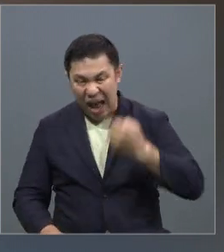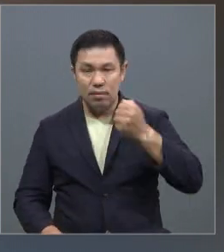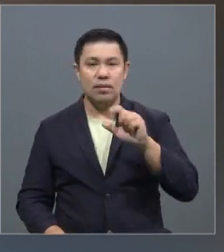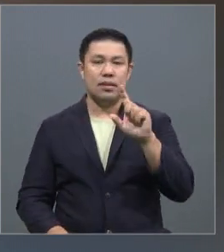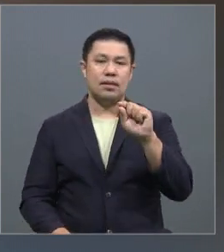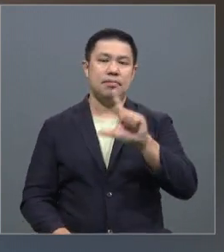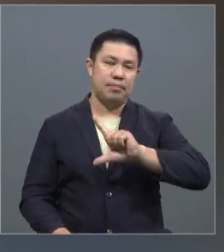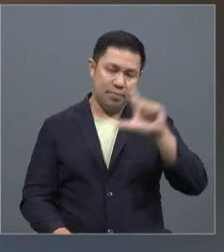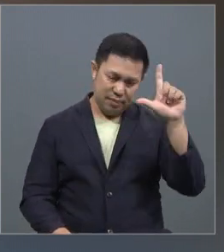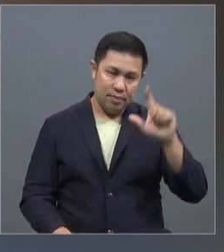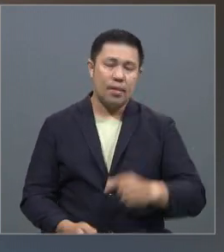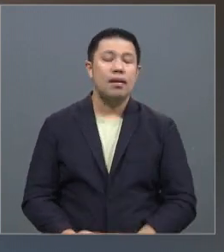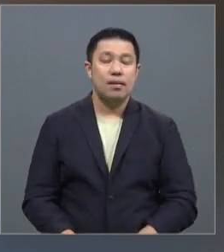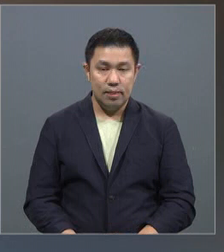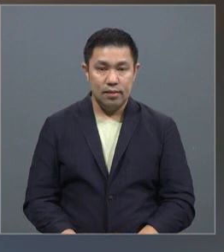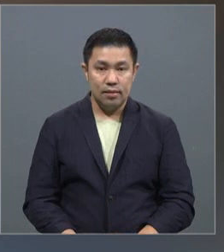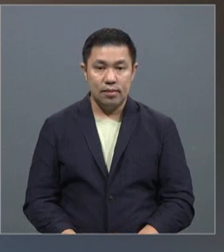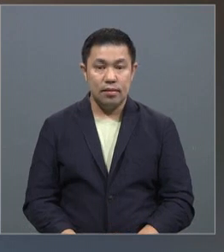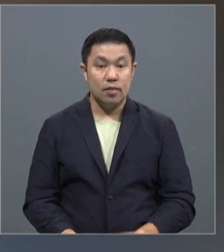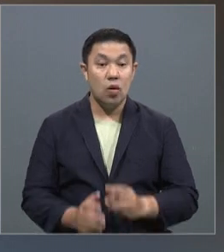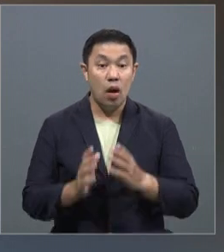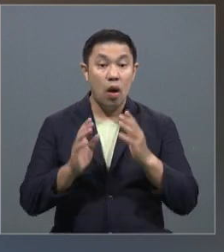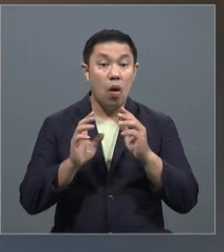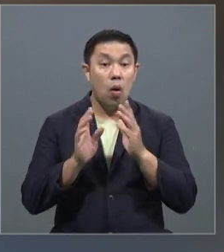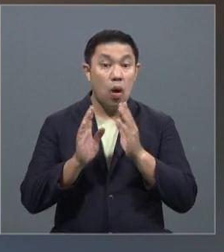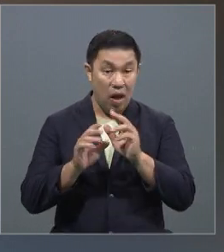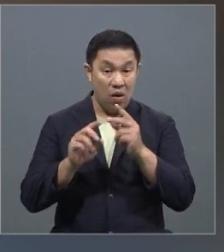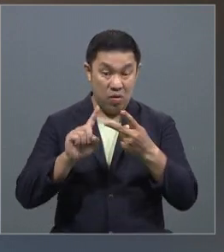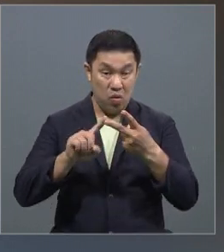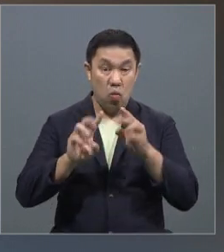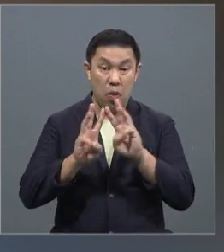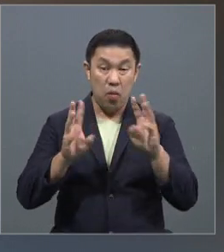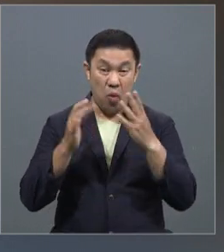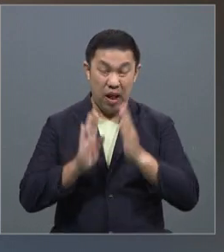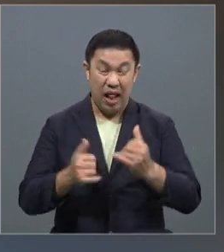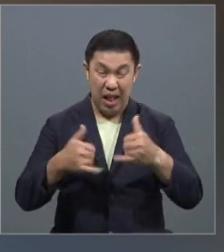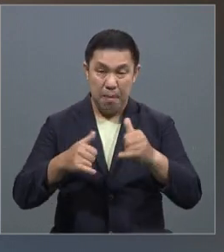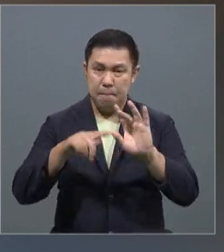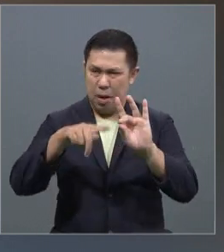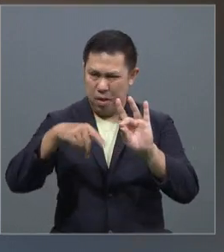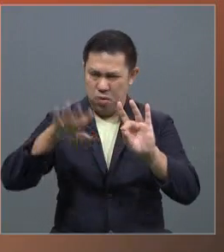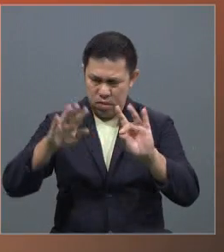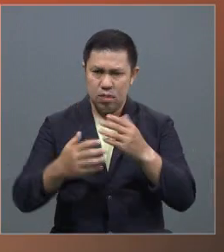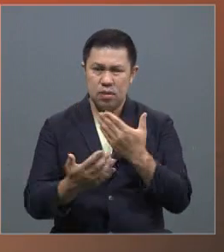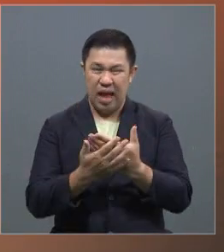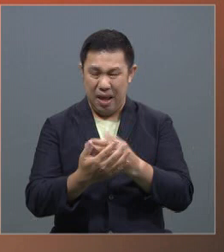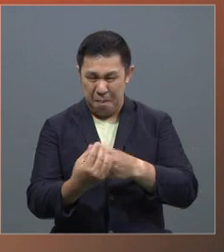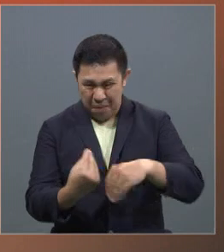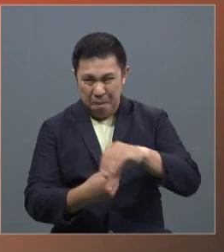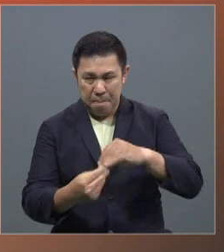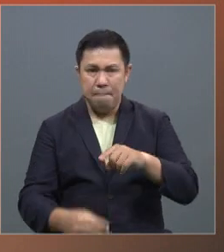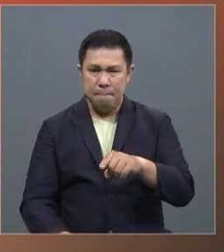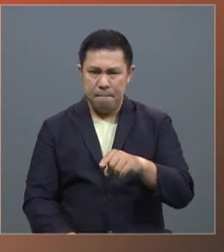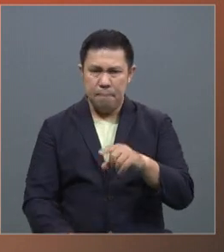20ล้านบาทอือเว็บไซต์นี้มีผู้เล่นกว่า 8,000คนค่ะยอดเงินหมุนเวียนกว่า 10ล้านบาทอ 888เฮง